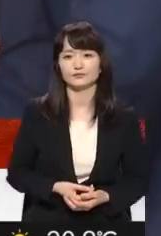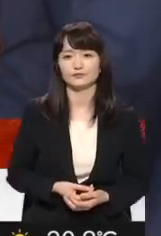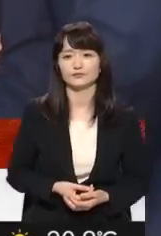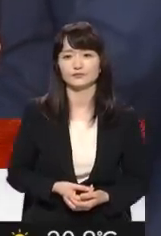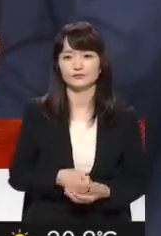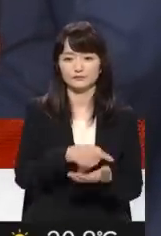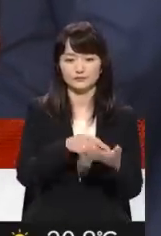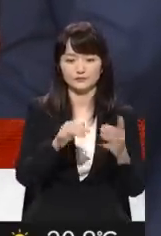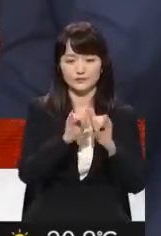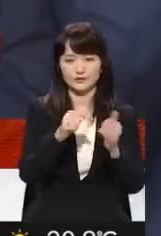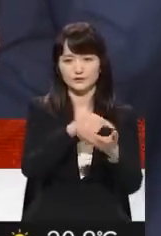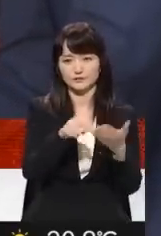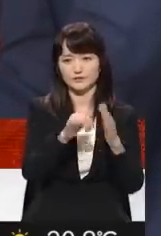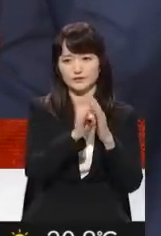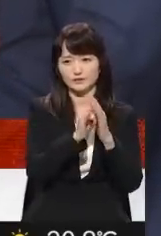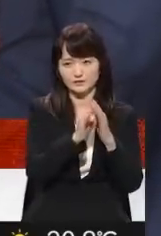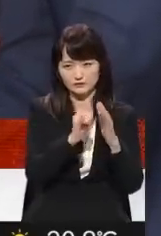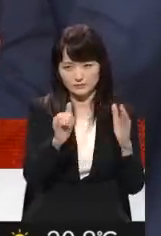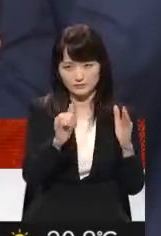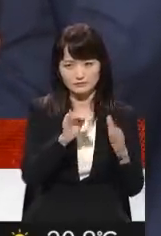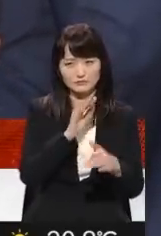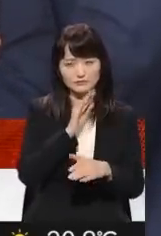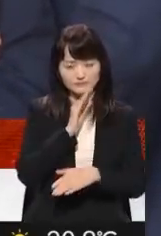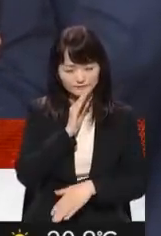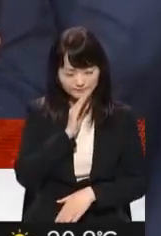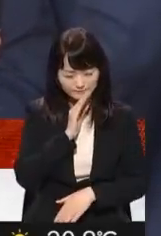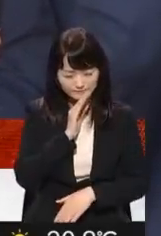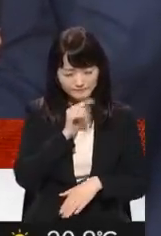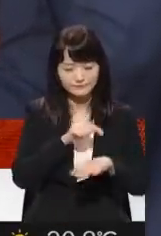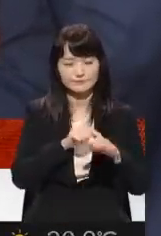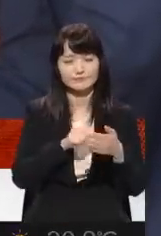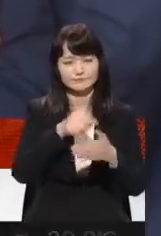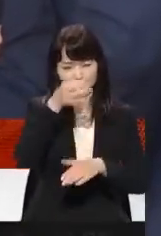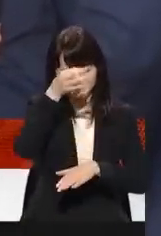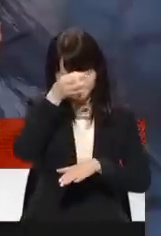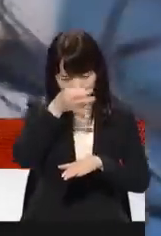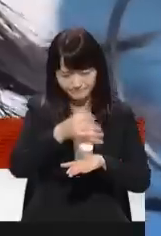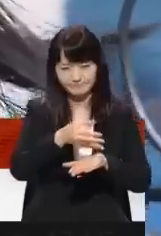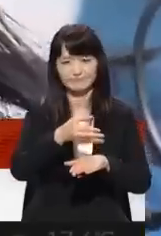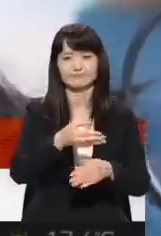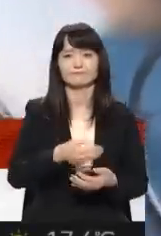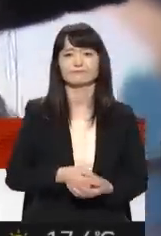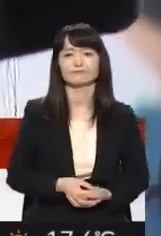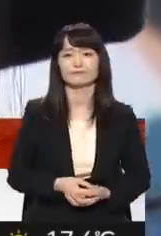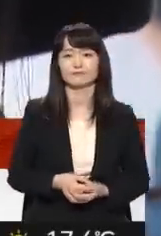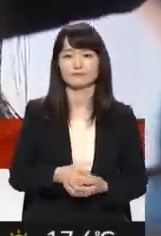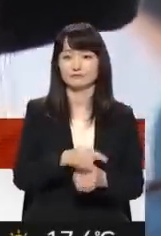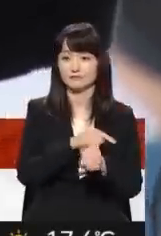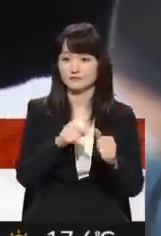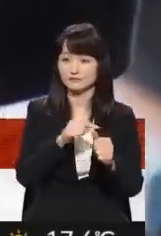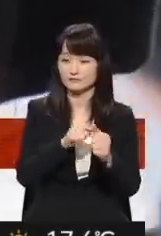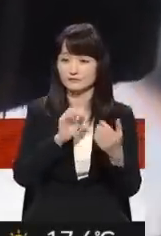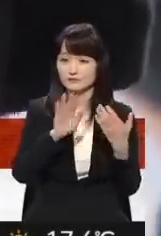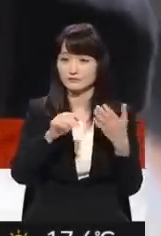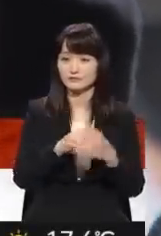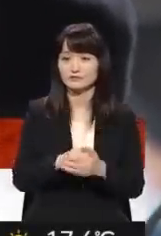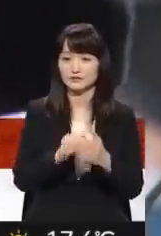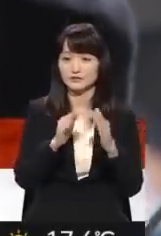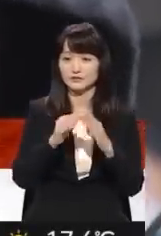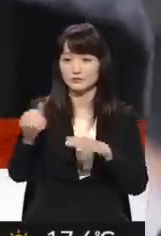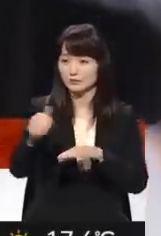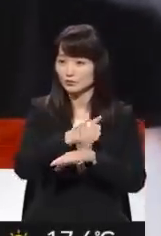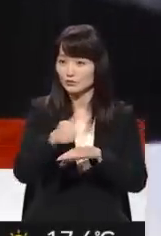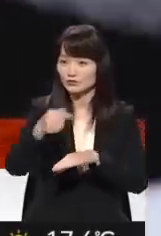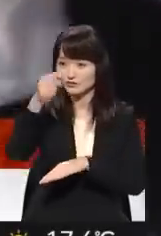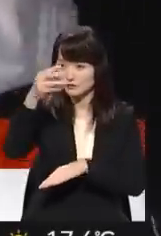피해자 유가족분들에게 저는 진심으로 죄송합니다. 살해 후에 여러 차례 집을 오가셨는데 혹시